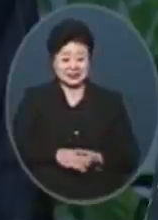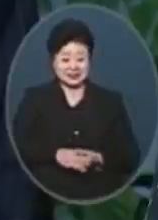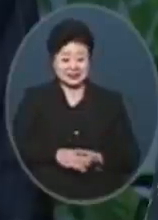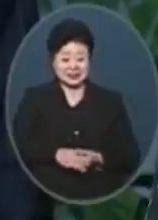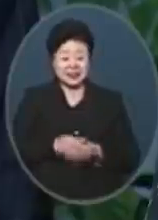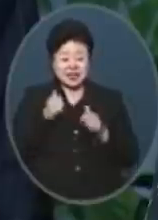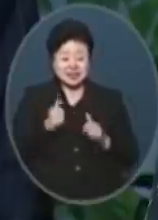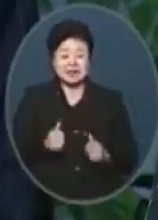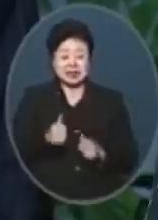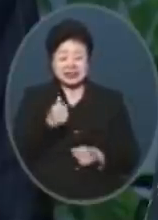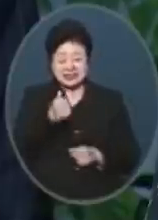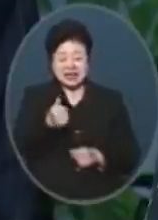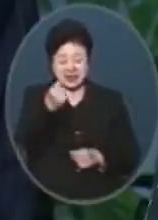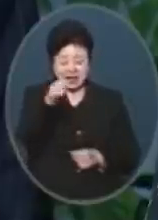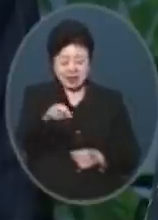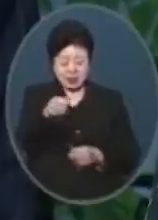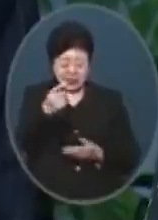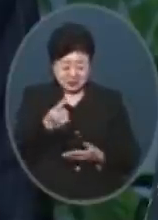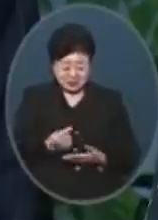재판에 앞에 나와서